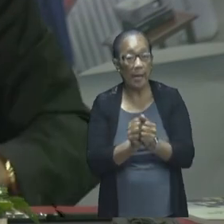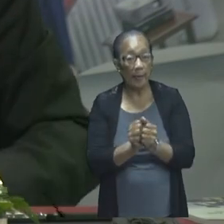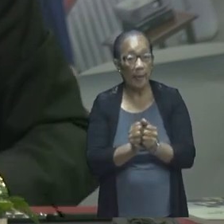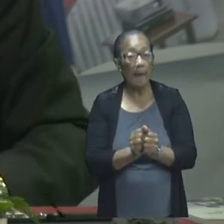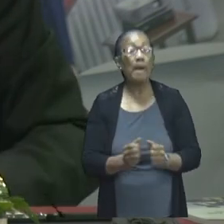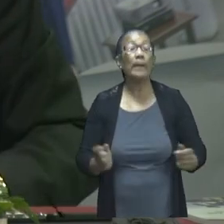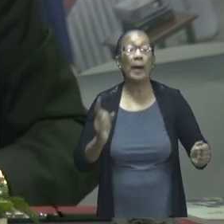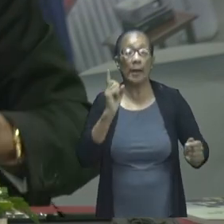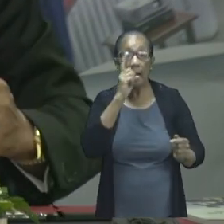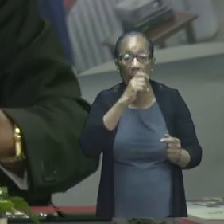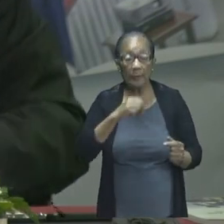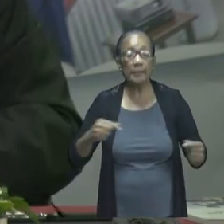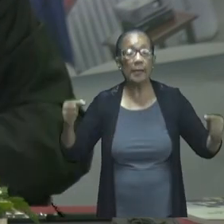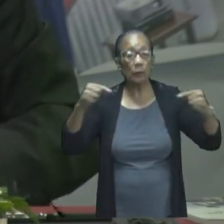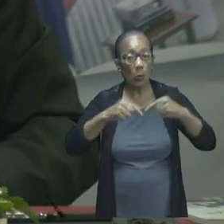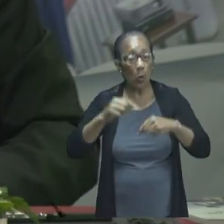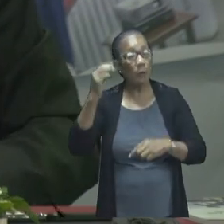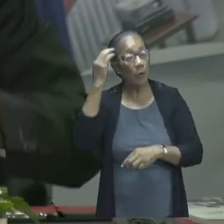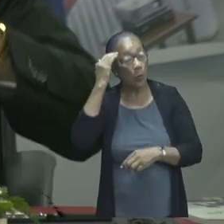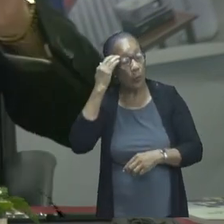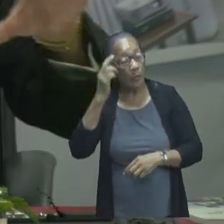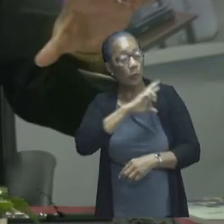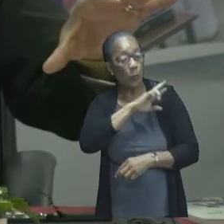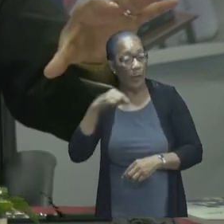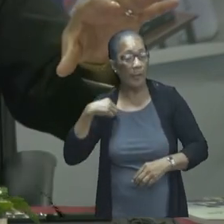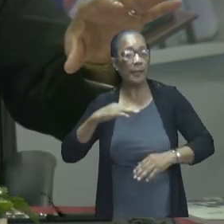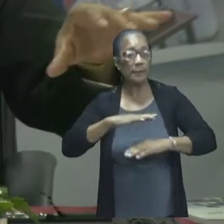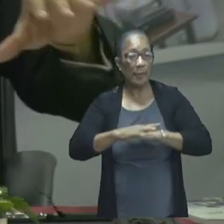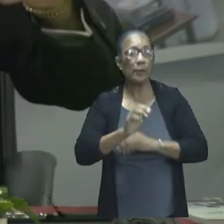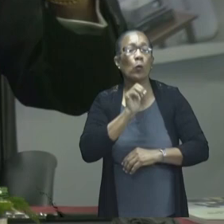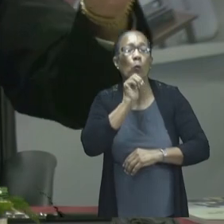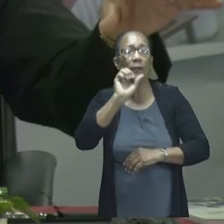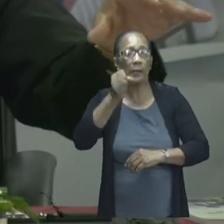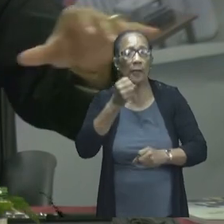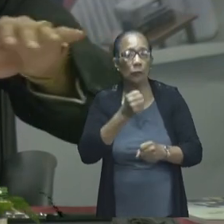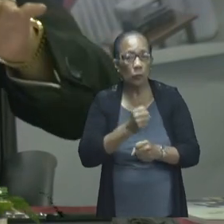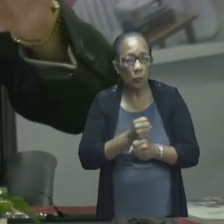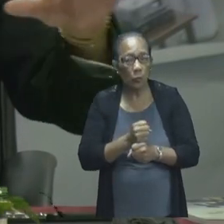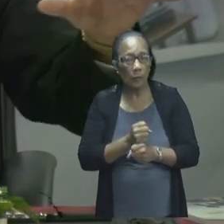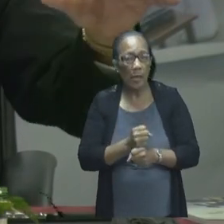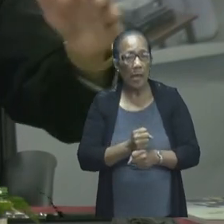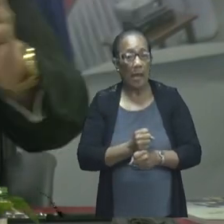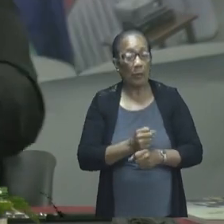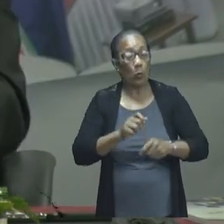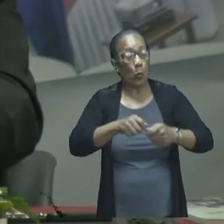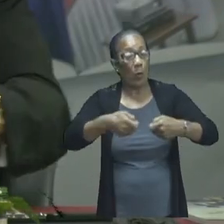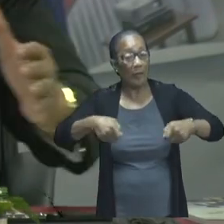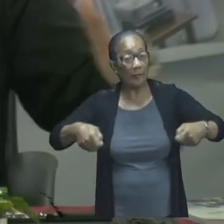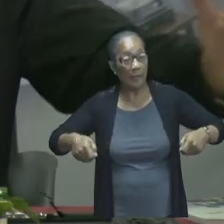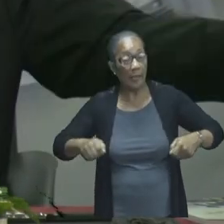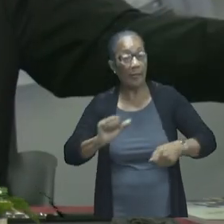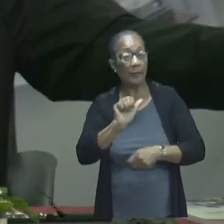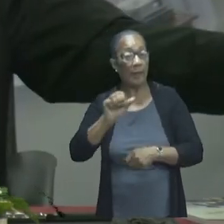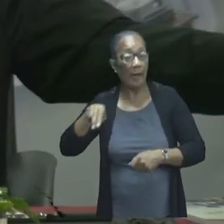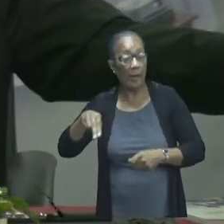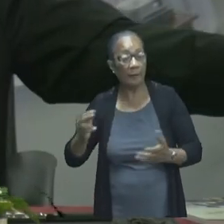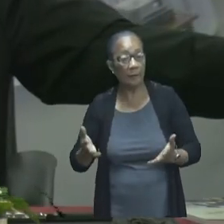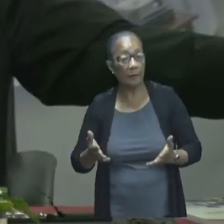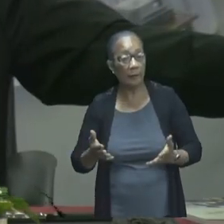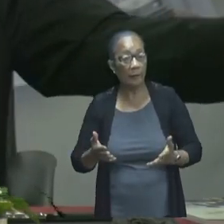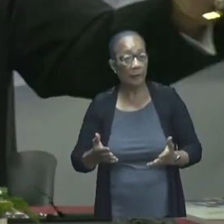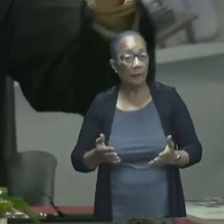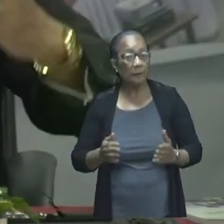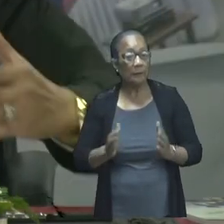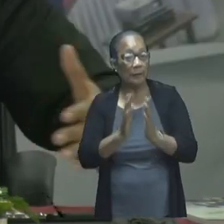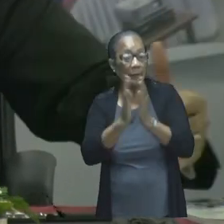komt dan wie twee delen als land wat we gedaan hebben en volume aan kwaliteit en term een